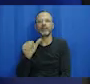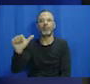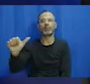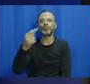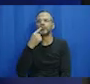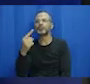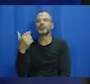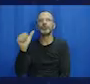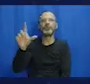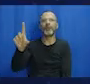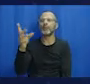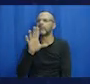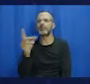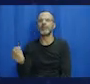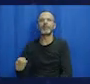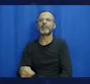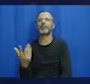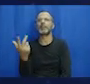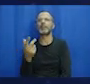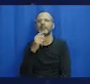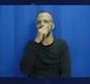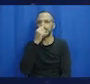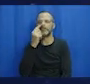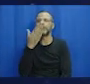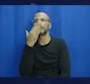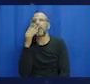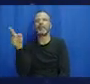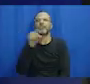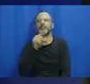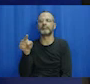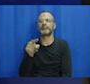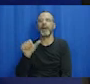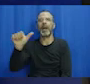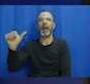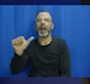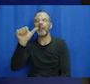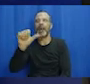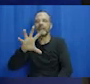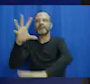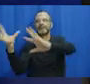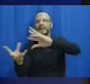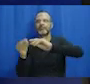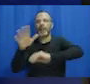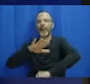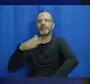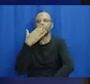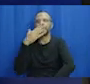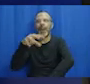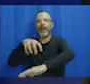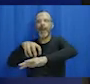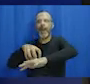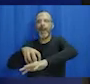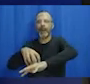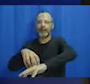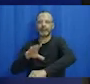60 الأرقام فيش 61 في 60 يعني في قتيل من القدس وكذا. نعم مبادرة إبراهيم يشملون القتلى في منطقة القدس ويكتبون أنهم لا